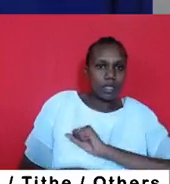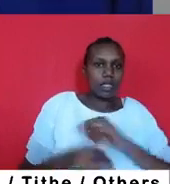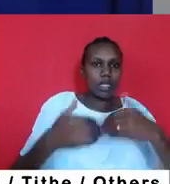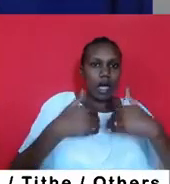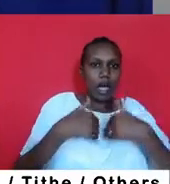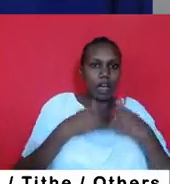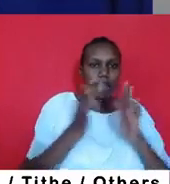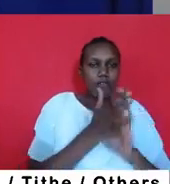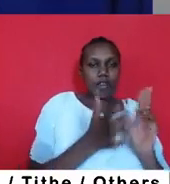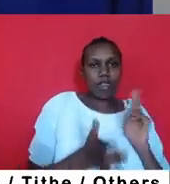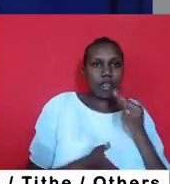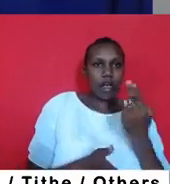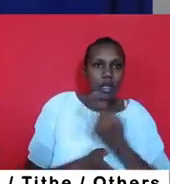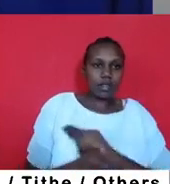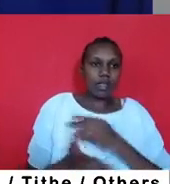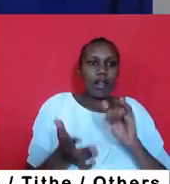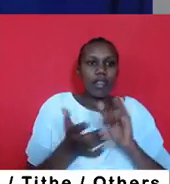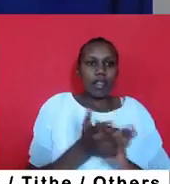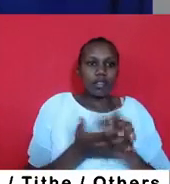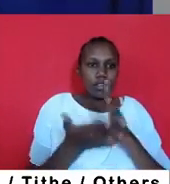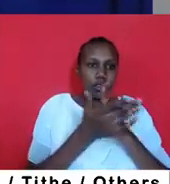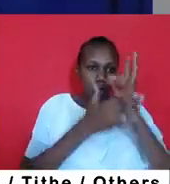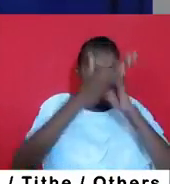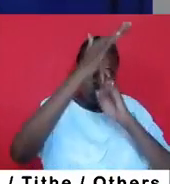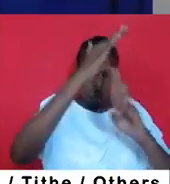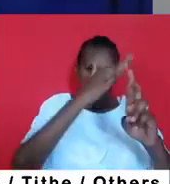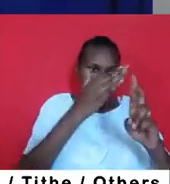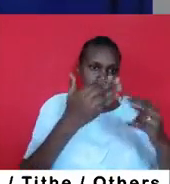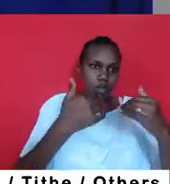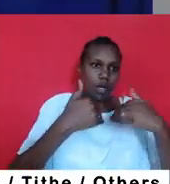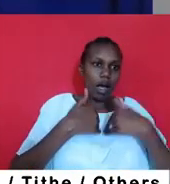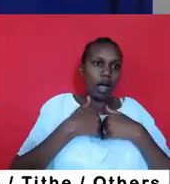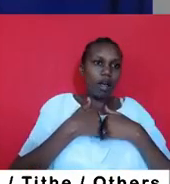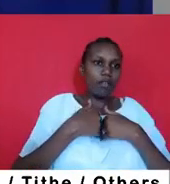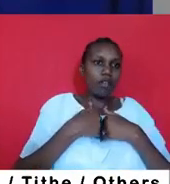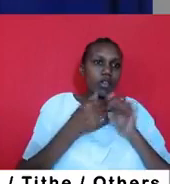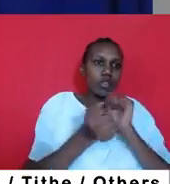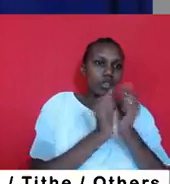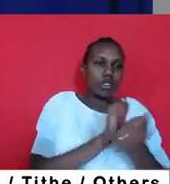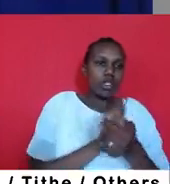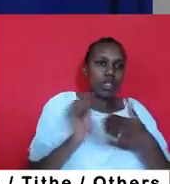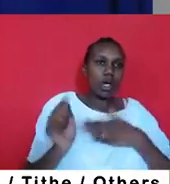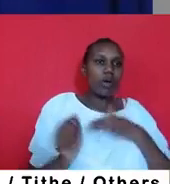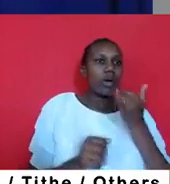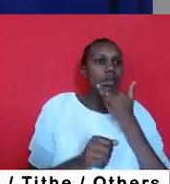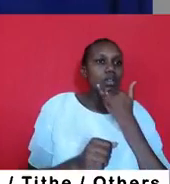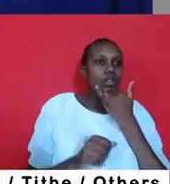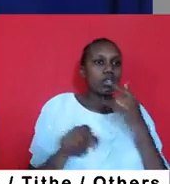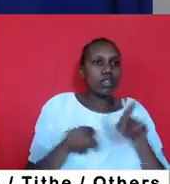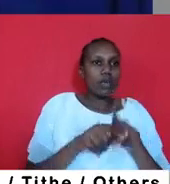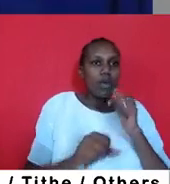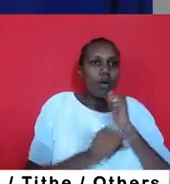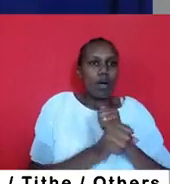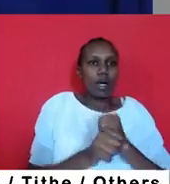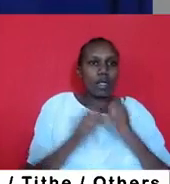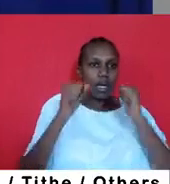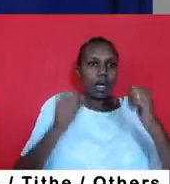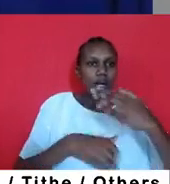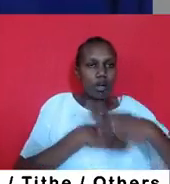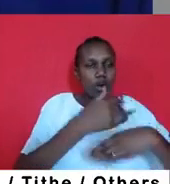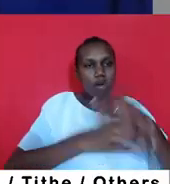ulivyo mvumilivu nasi, ili kwa heshima tuweze kustahimili makosa yao, tukijitahidi wakati